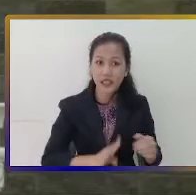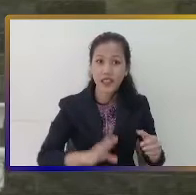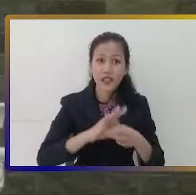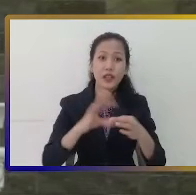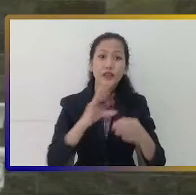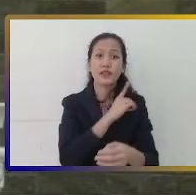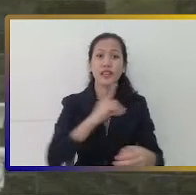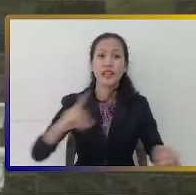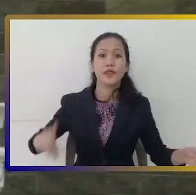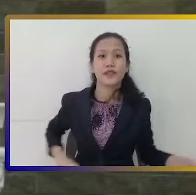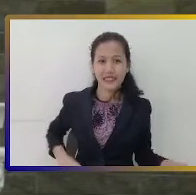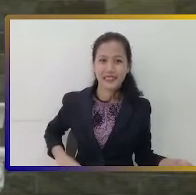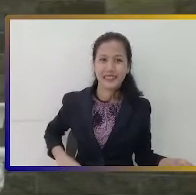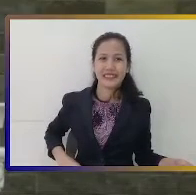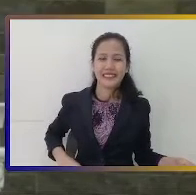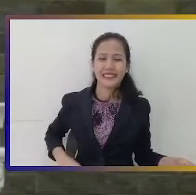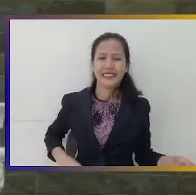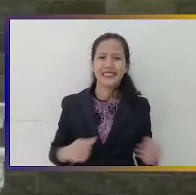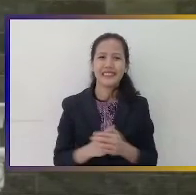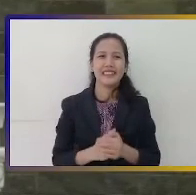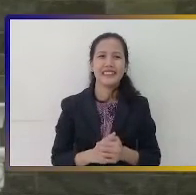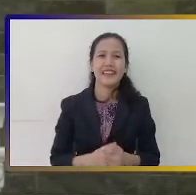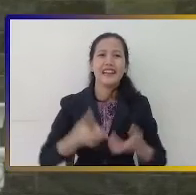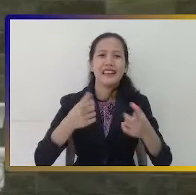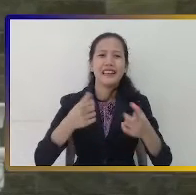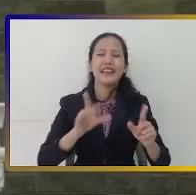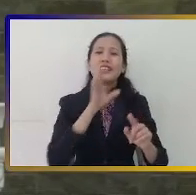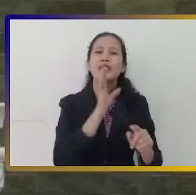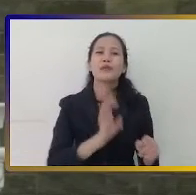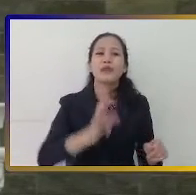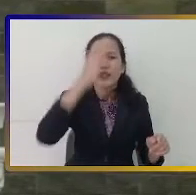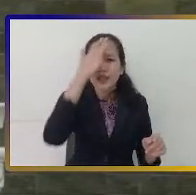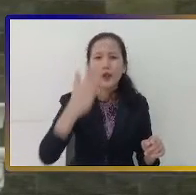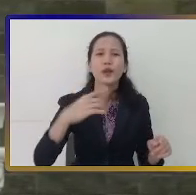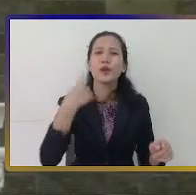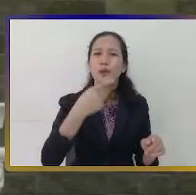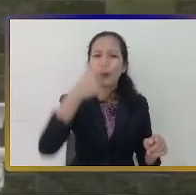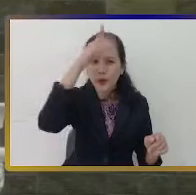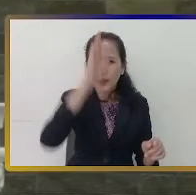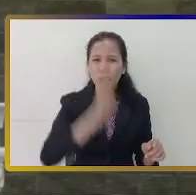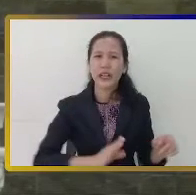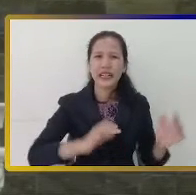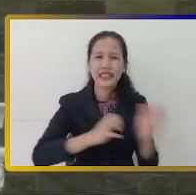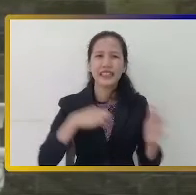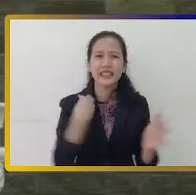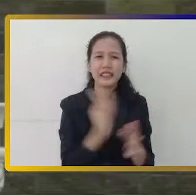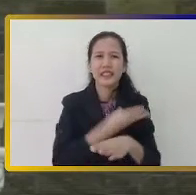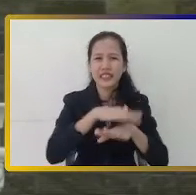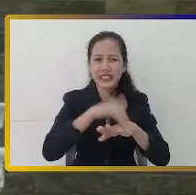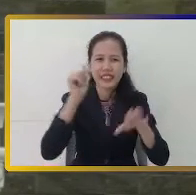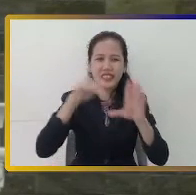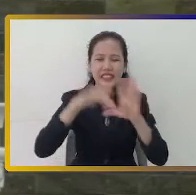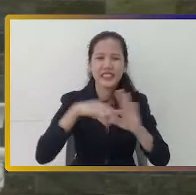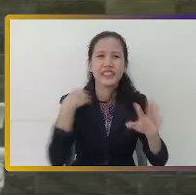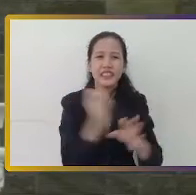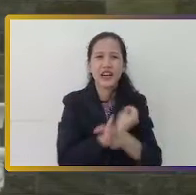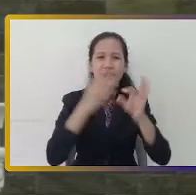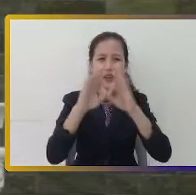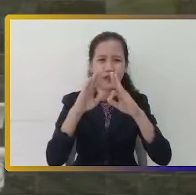David. Maging specific po tayo, kapatid, kung sino yung Diyos na pinapakilala po natin sa ating pong tahanan.